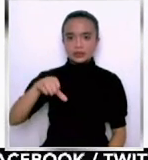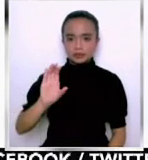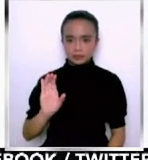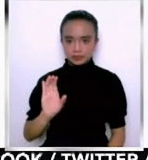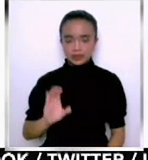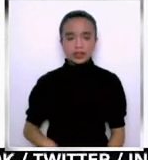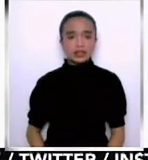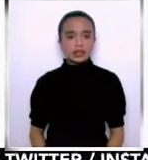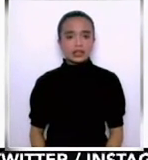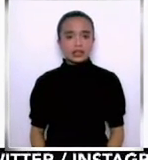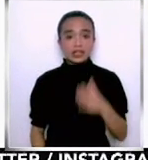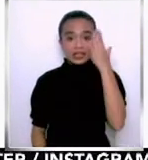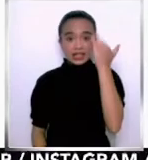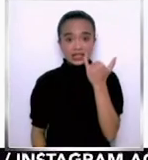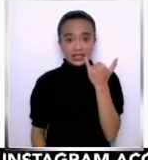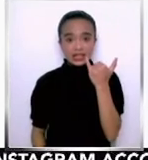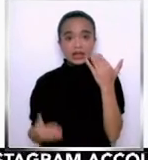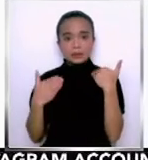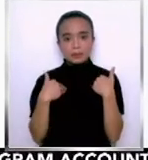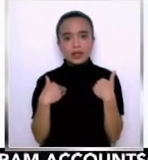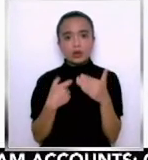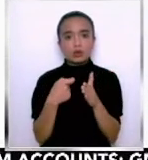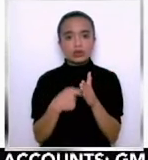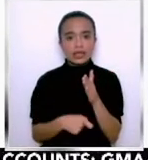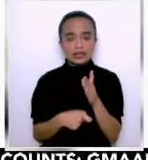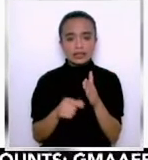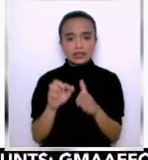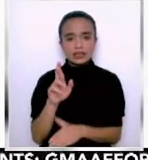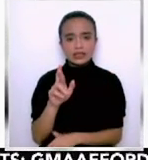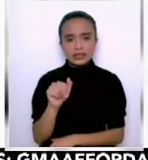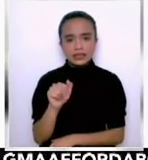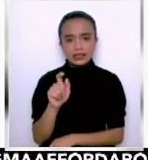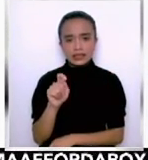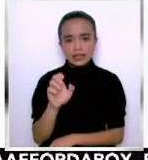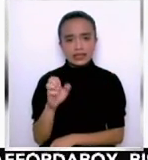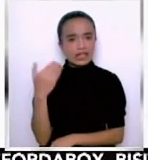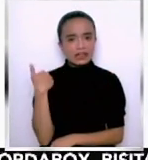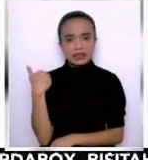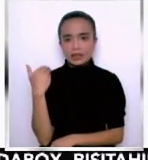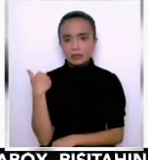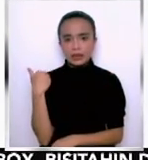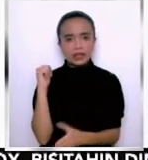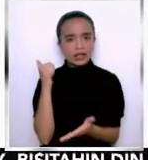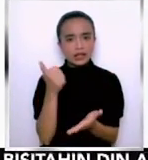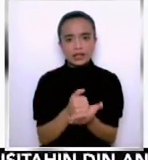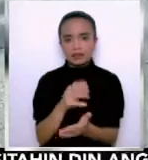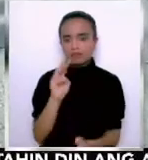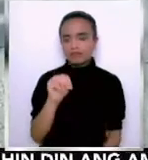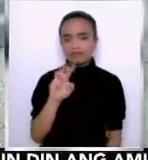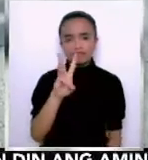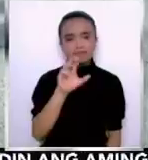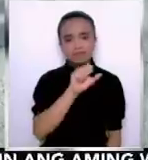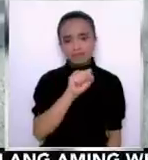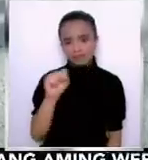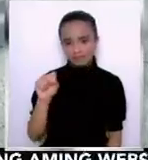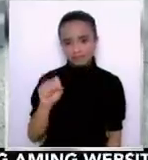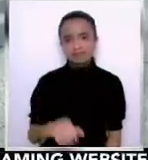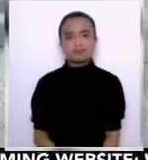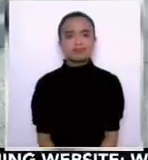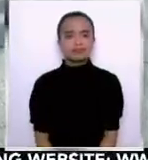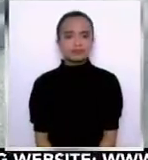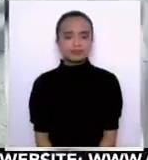tax rate na naipatupad ng Maynilad na hindi inaprubahan ng MWSS. JP